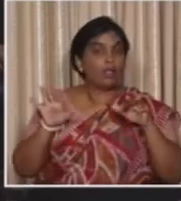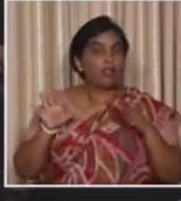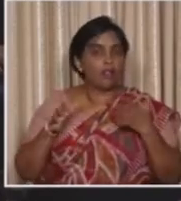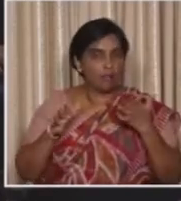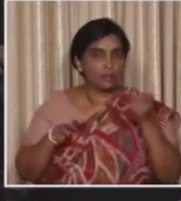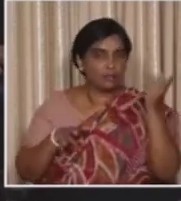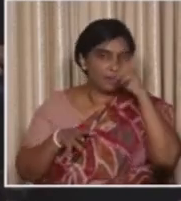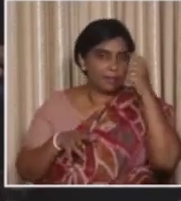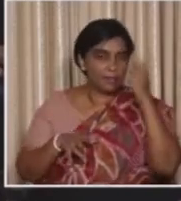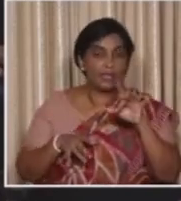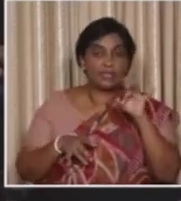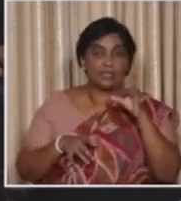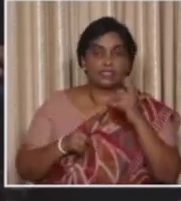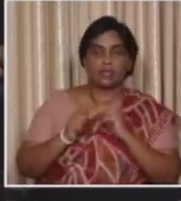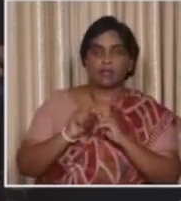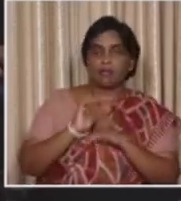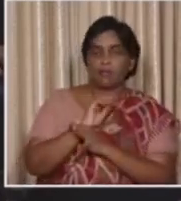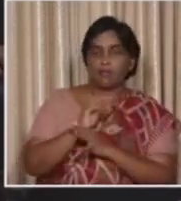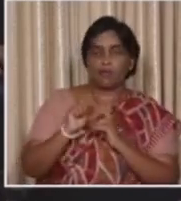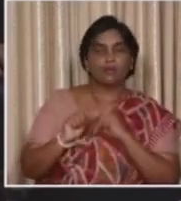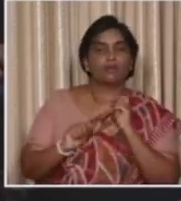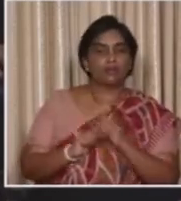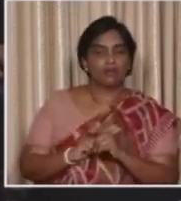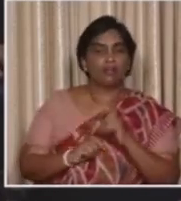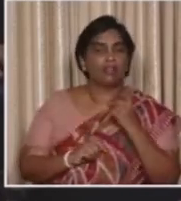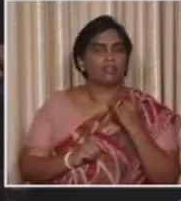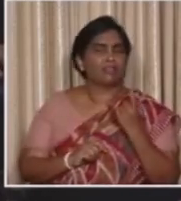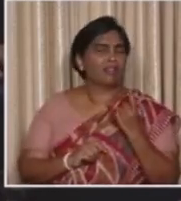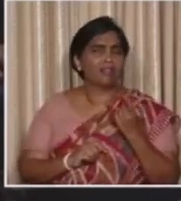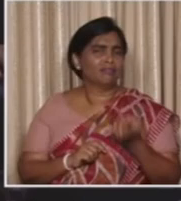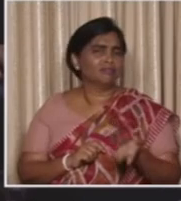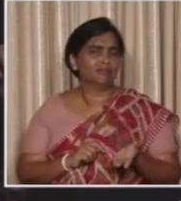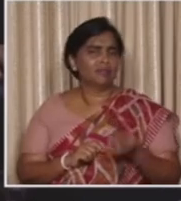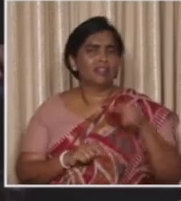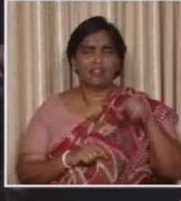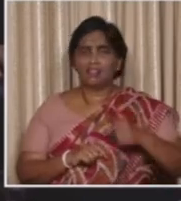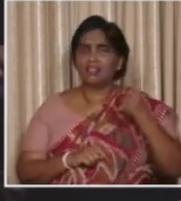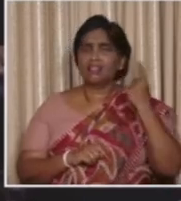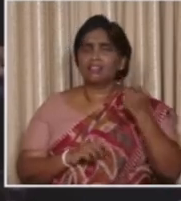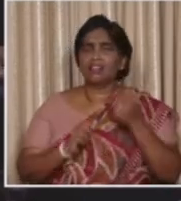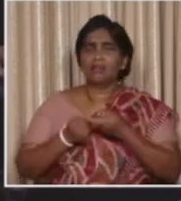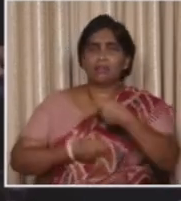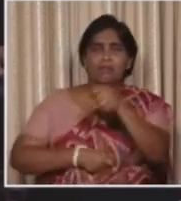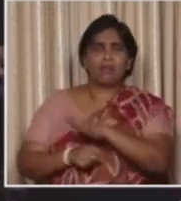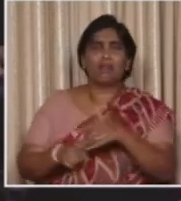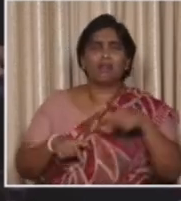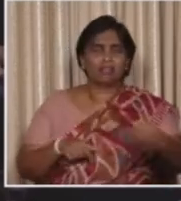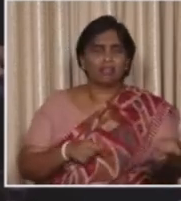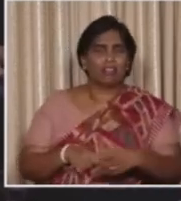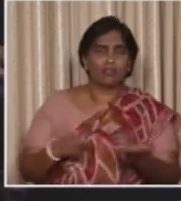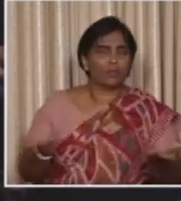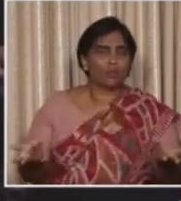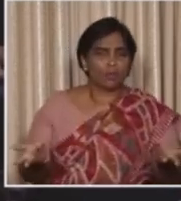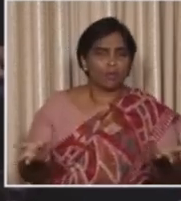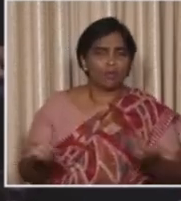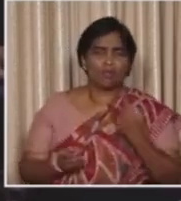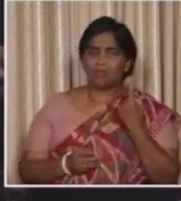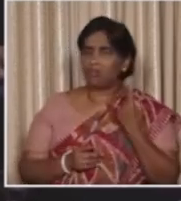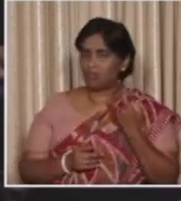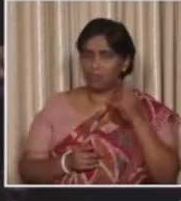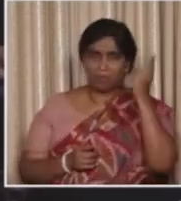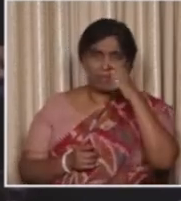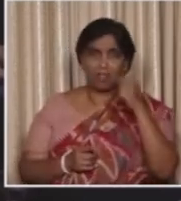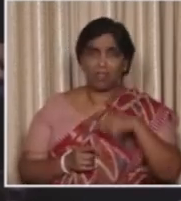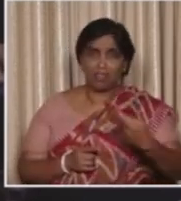වැටුප, රුපියල් 100ක් දීම නම් රුපියල් 1000 කියන එක අද රුපියල් 1000 මොනවද කරන්න පුළුවන් දවසකට? රුපියල් 1000 වැටුප